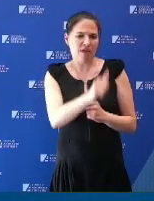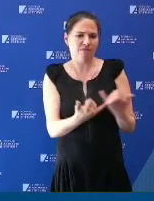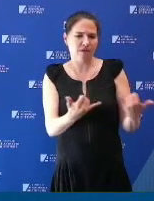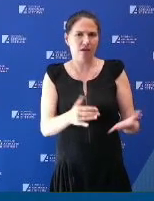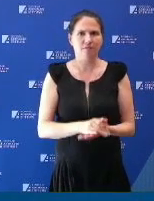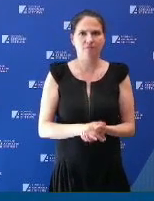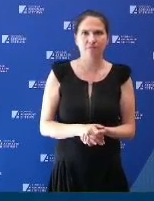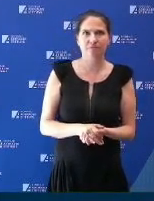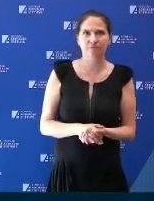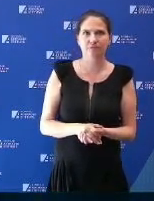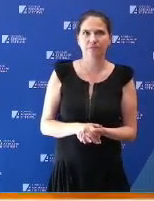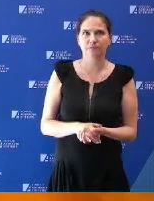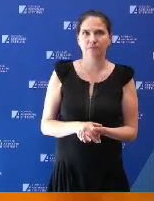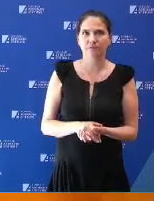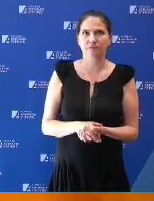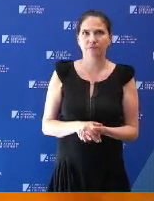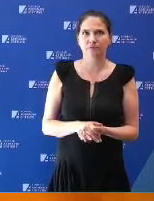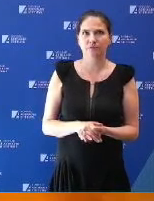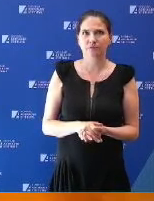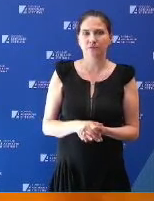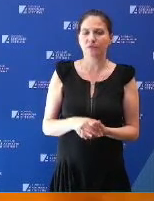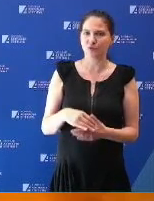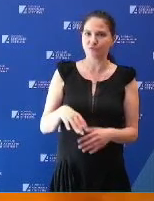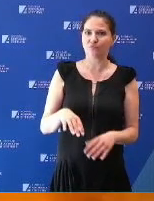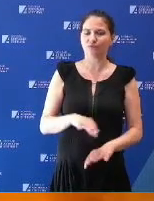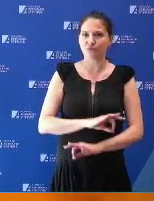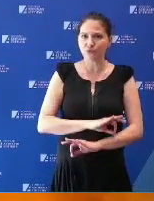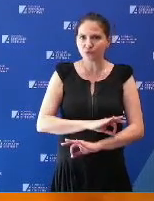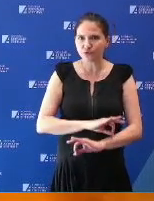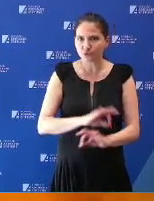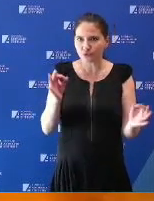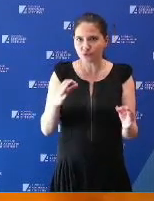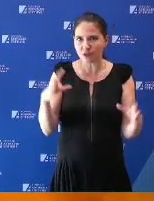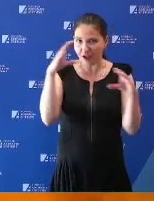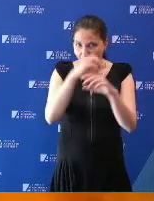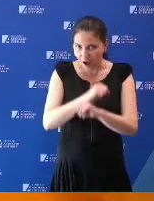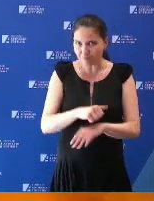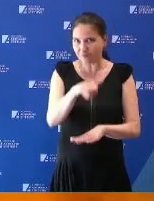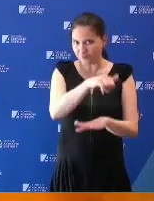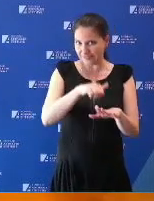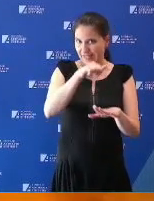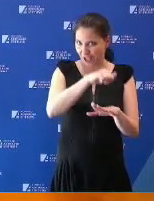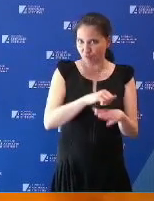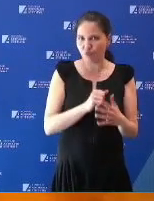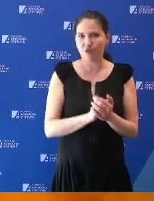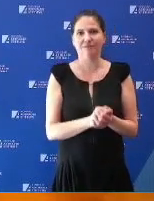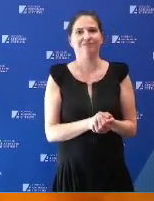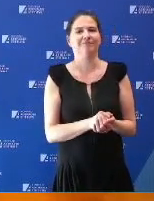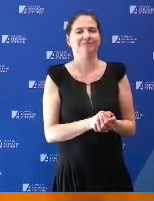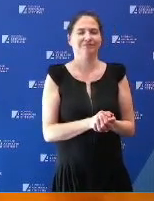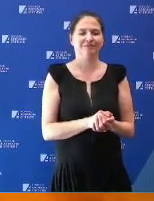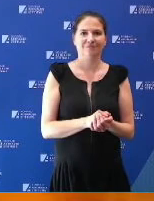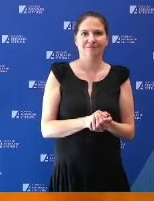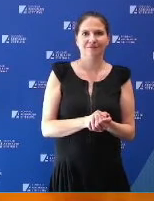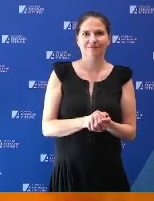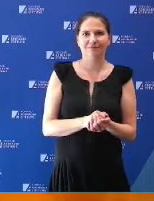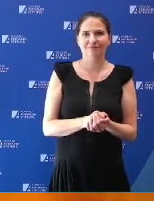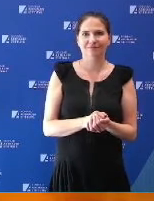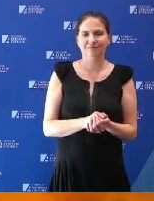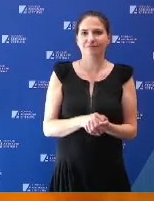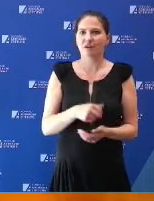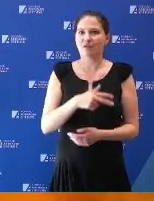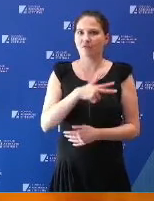Ja, Frau Nischelwitz, zunächst mal einen schönen guten Abend aus Singapur, auch von mir. Es ist in der Tat so, dass wir